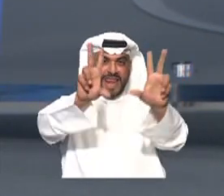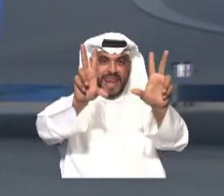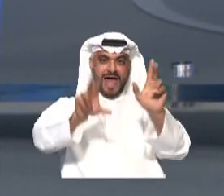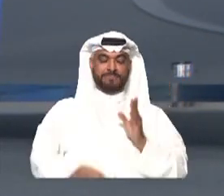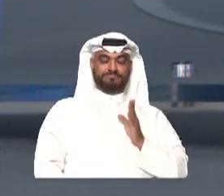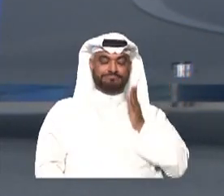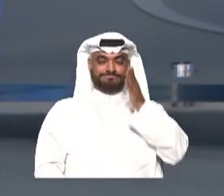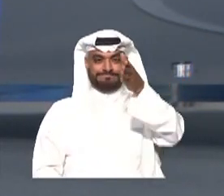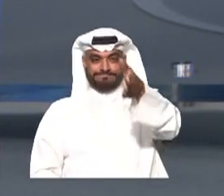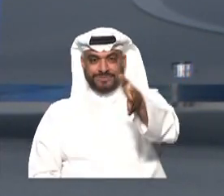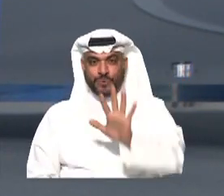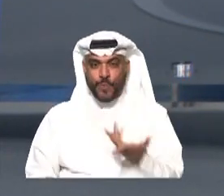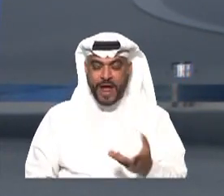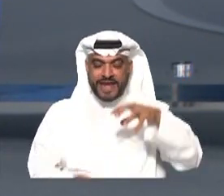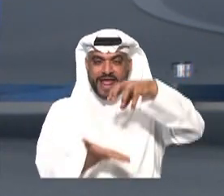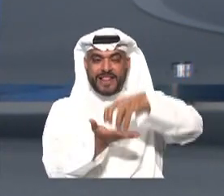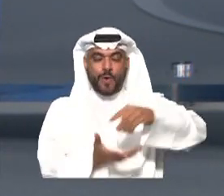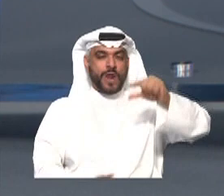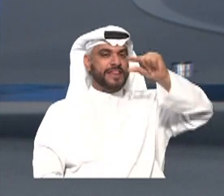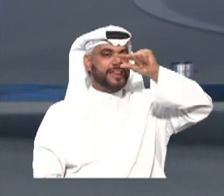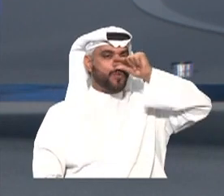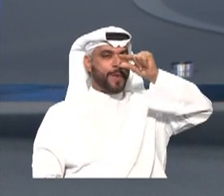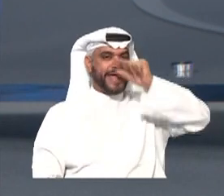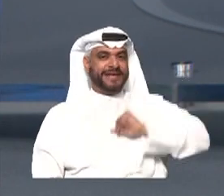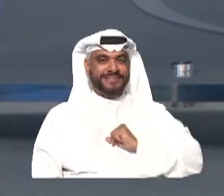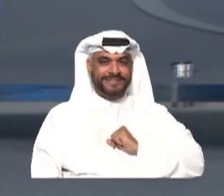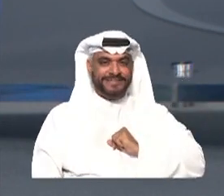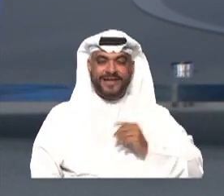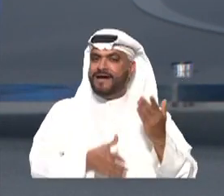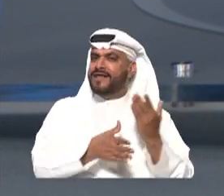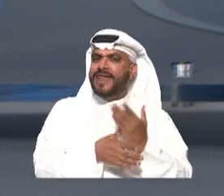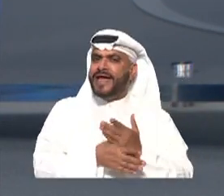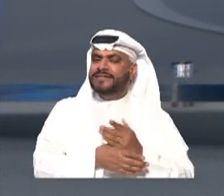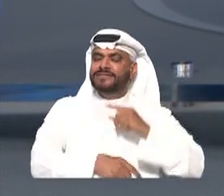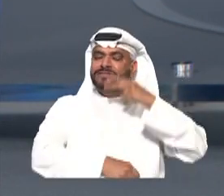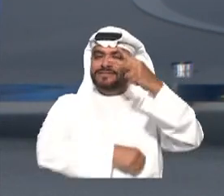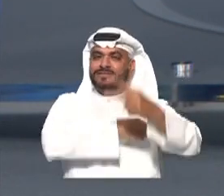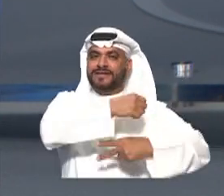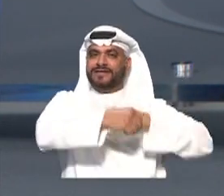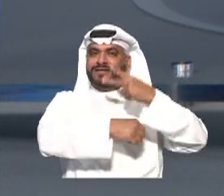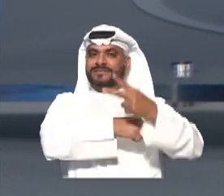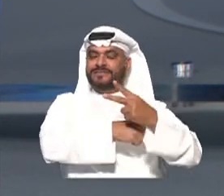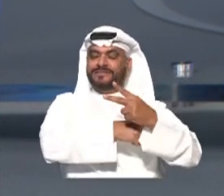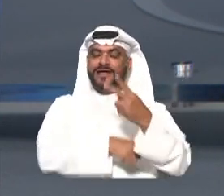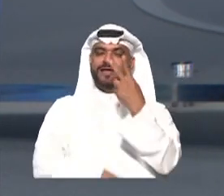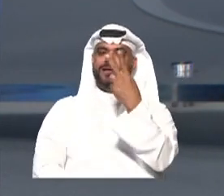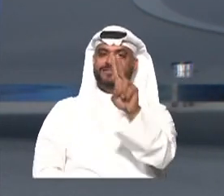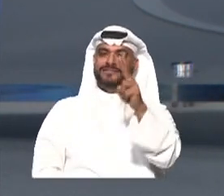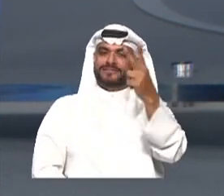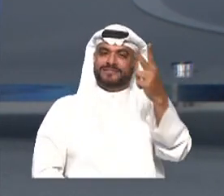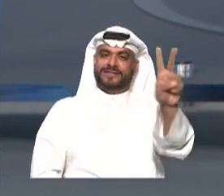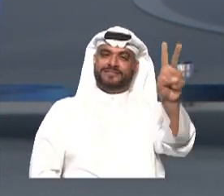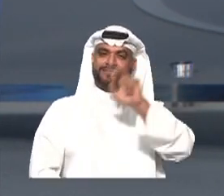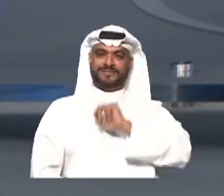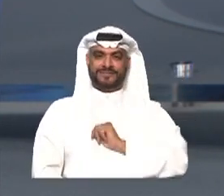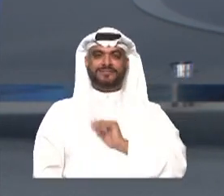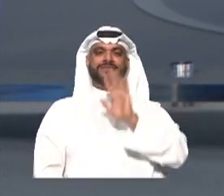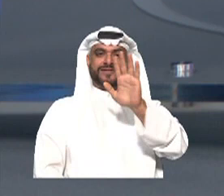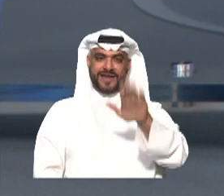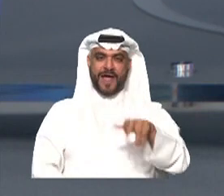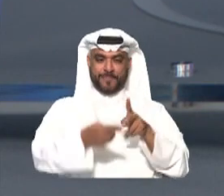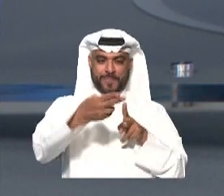الصباح وزير الإعلام والثقافة ووزير الدولة لشؤون الشباب عبد الرحمن المطيري جناح دولة الكويت في إكسبو